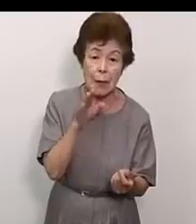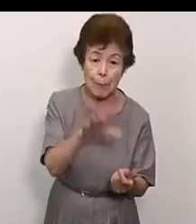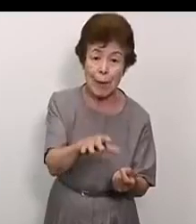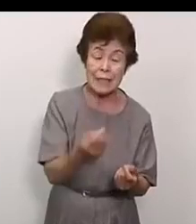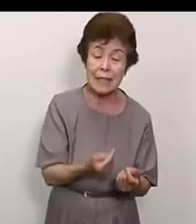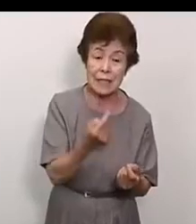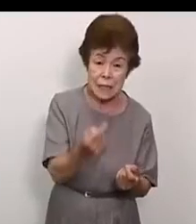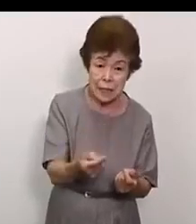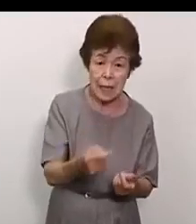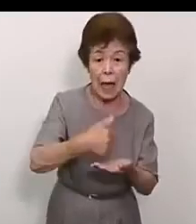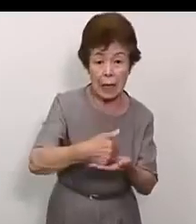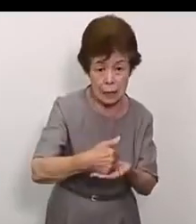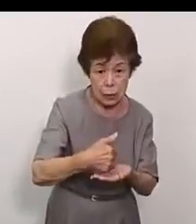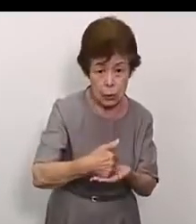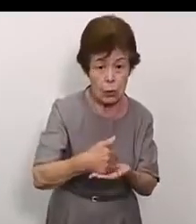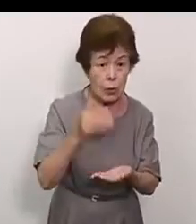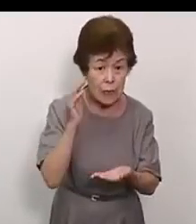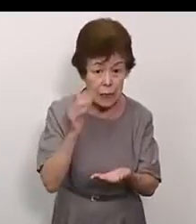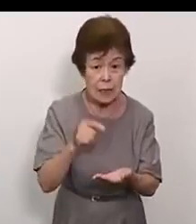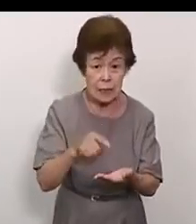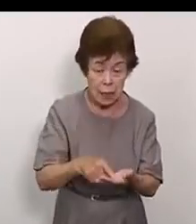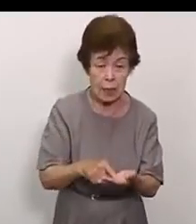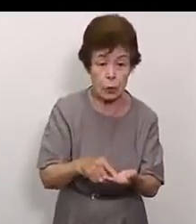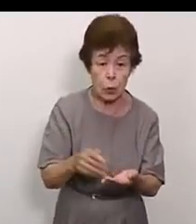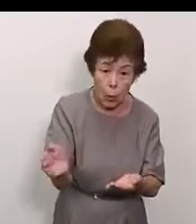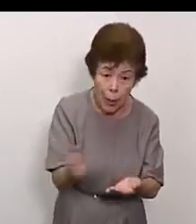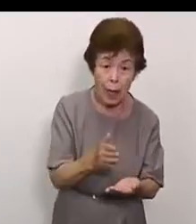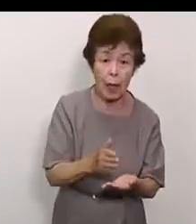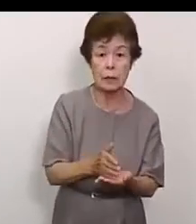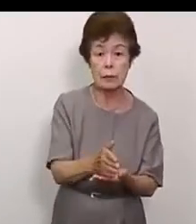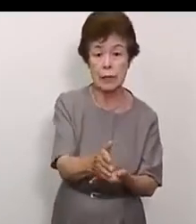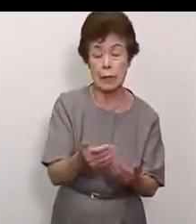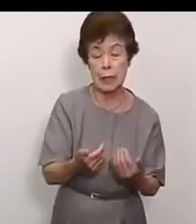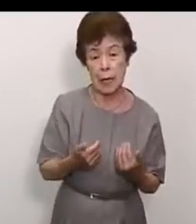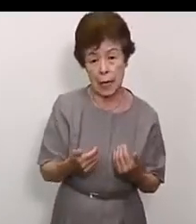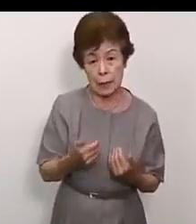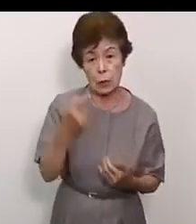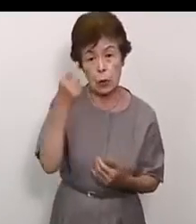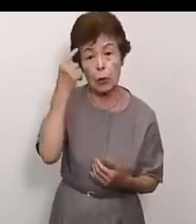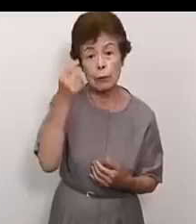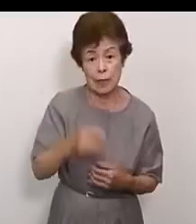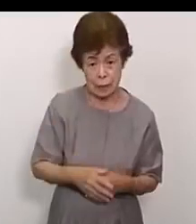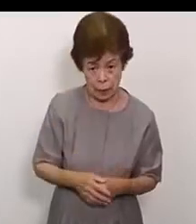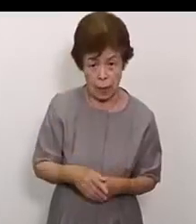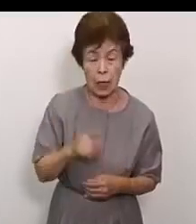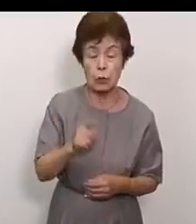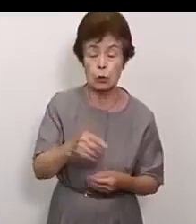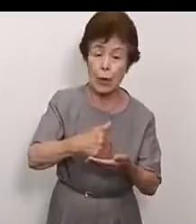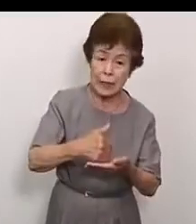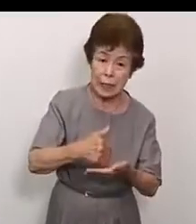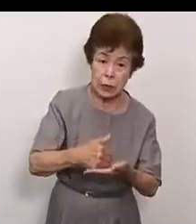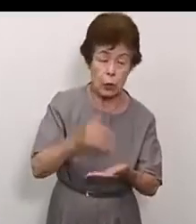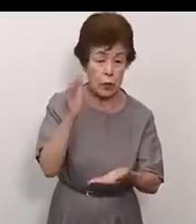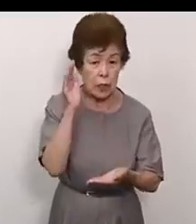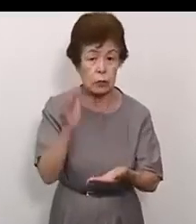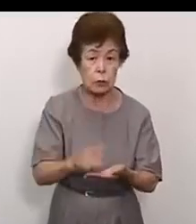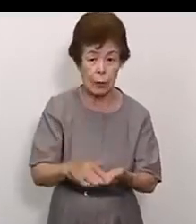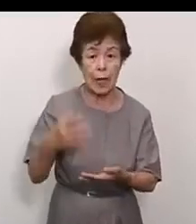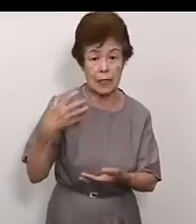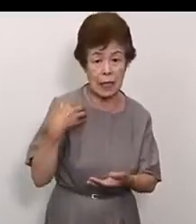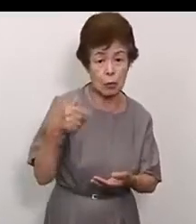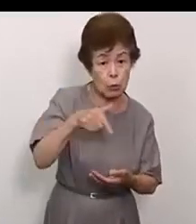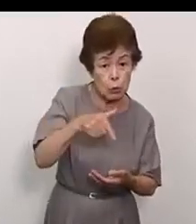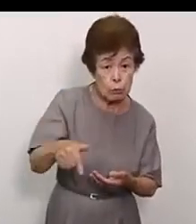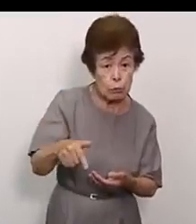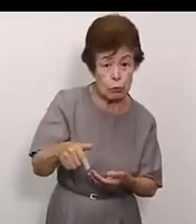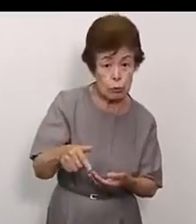って話を聞くことから始めなきゃいけないんじゃないかと思いますよね。でそれを話を聞くのは担当部局がやるんじゃな